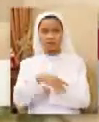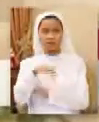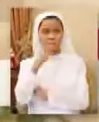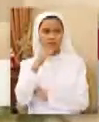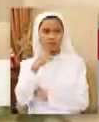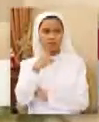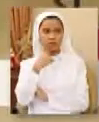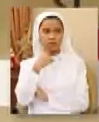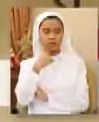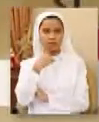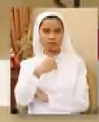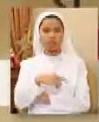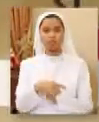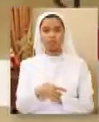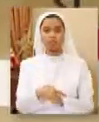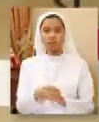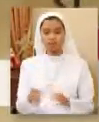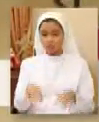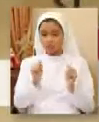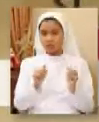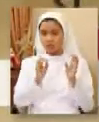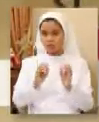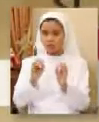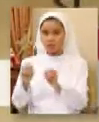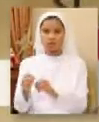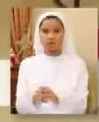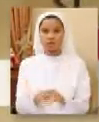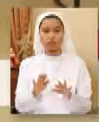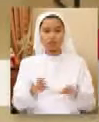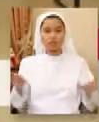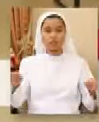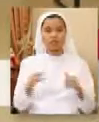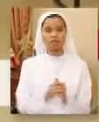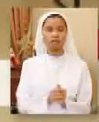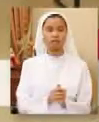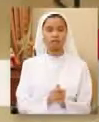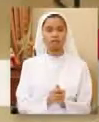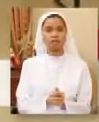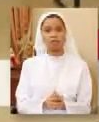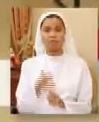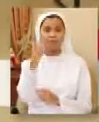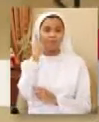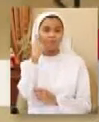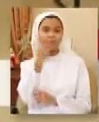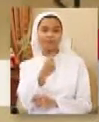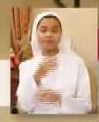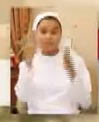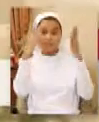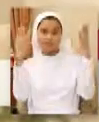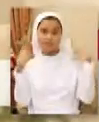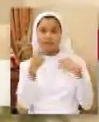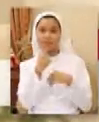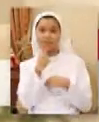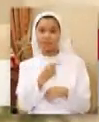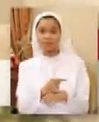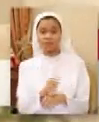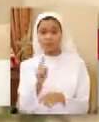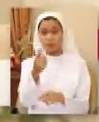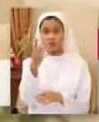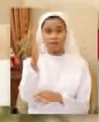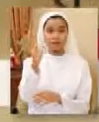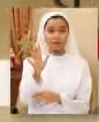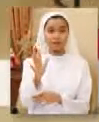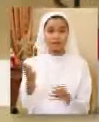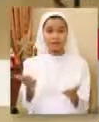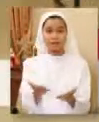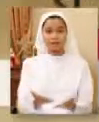magsalita, para lesser yung ano nila. Bishop, maitanong ko lang, kasi kanina sinabi ni sister, they're just five here, and